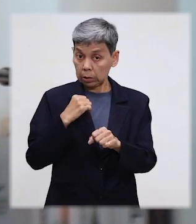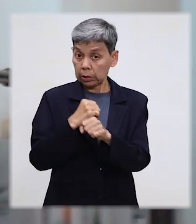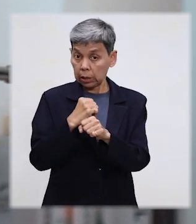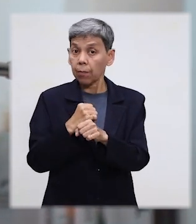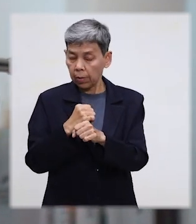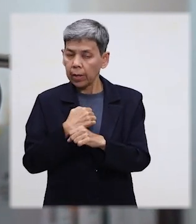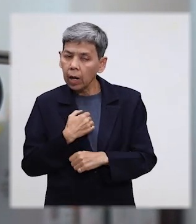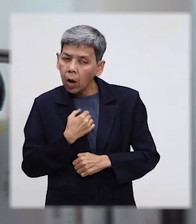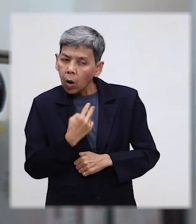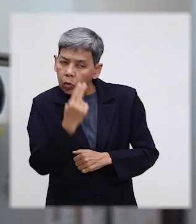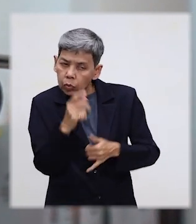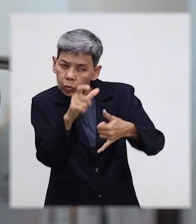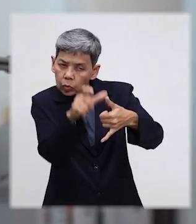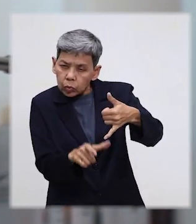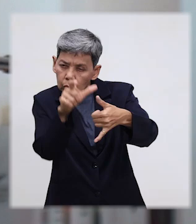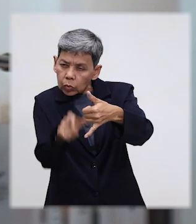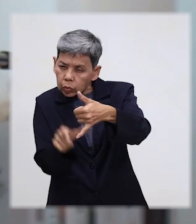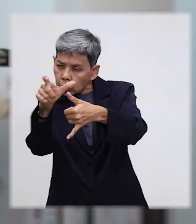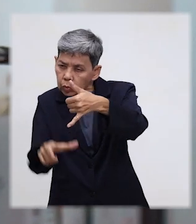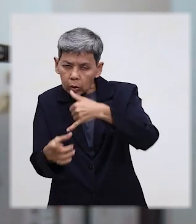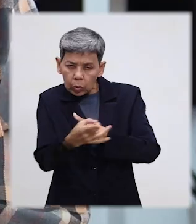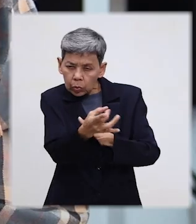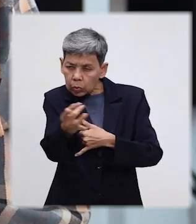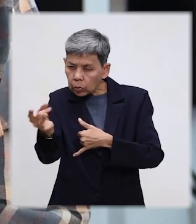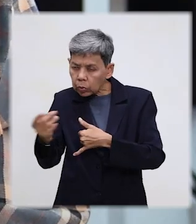เลยก็คือสังเกตมนุษย์เนี่ยฮะ